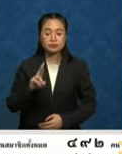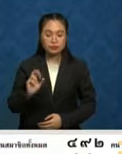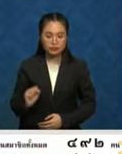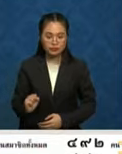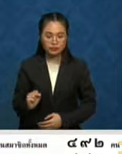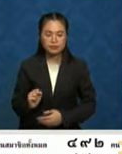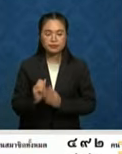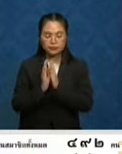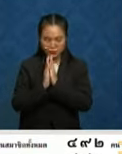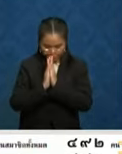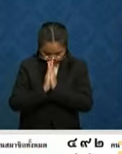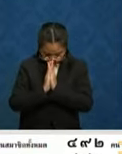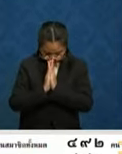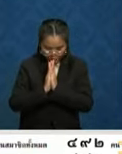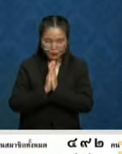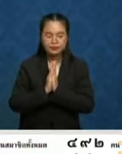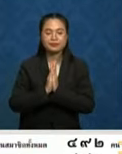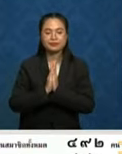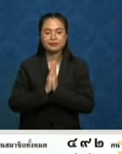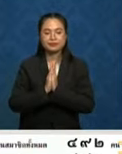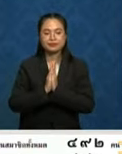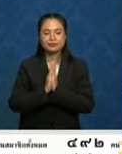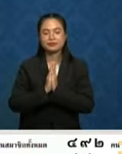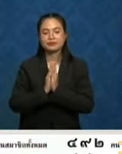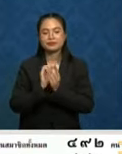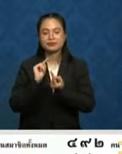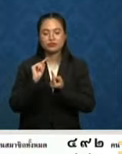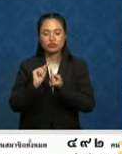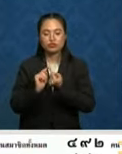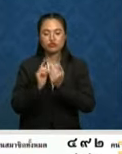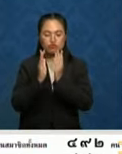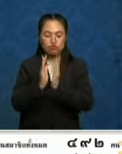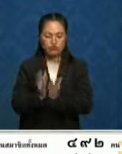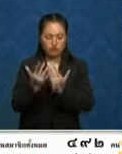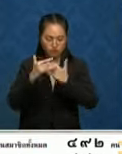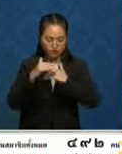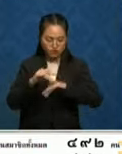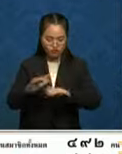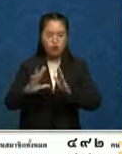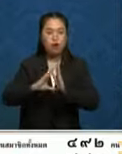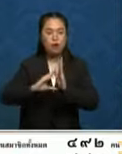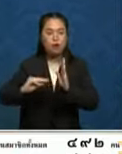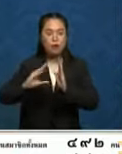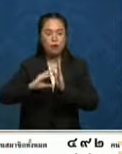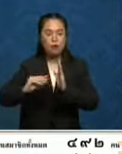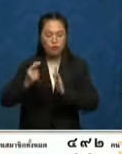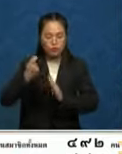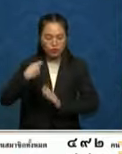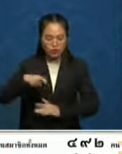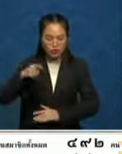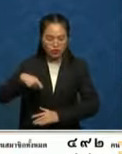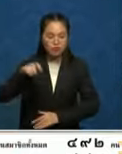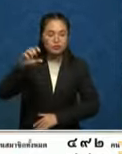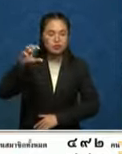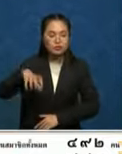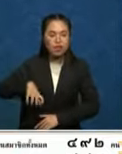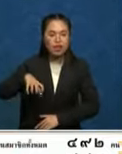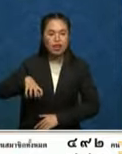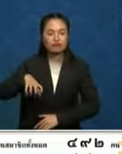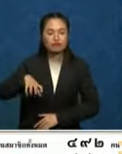ดีต้อนรับคณะผู้เข้าร่วมสัมมนานะครับเรื่องคณะกรรมาธิการกิจการศาลองค์กรอิสระองค์กรอการรัฐ